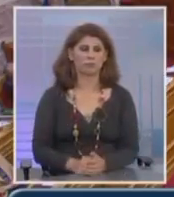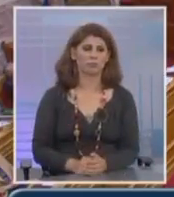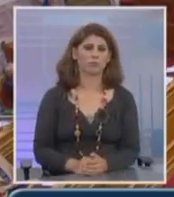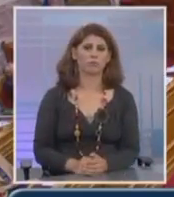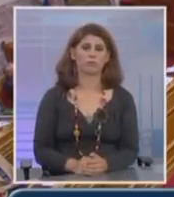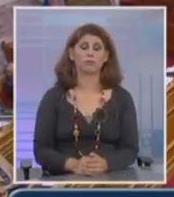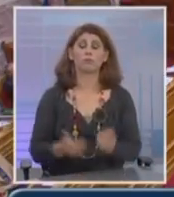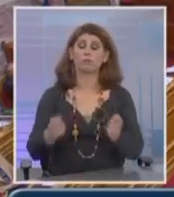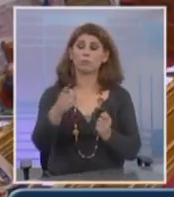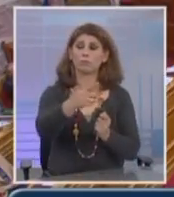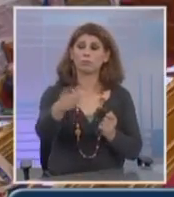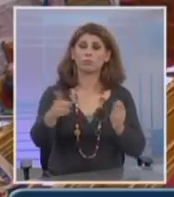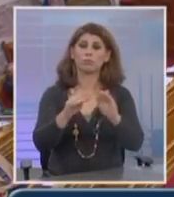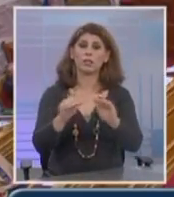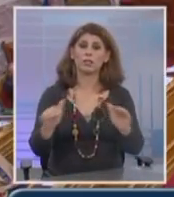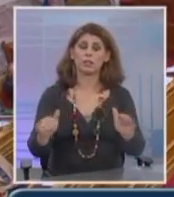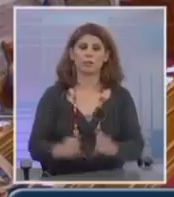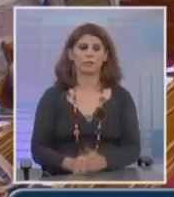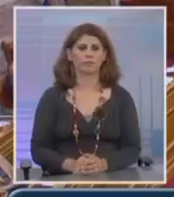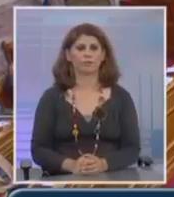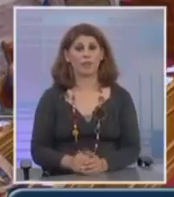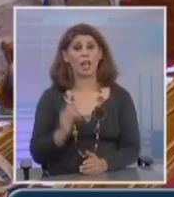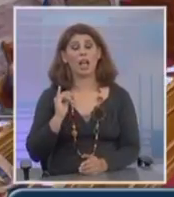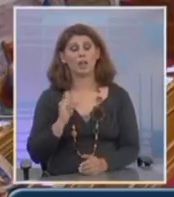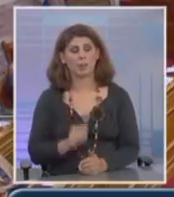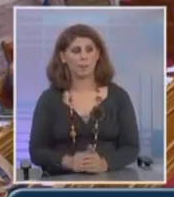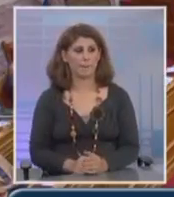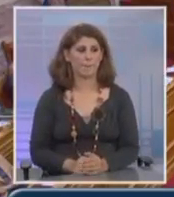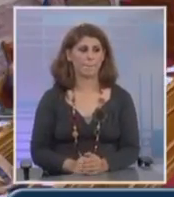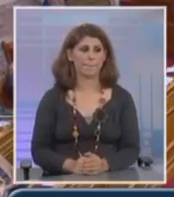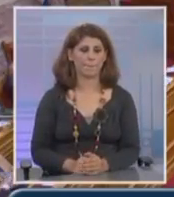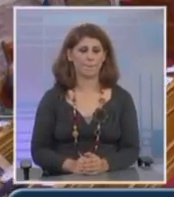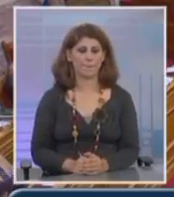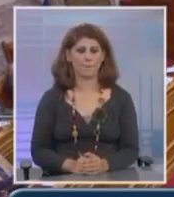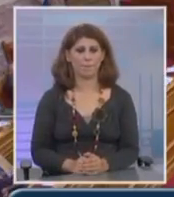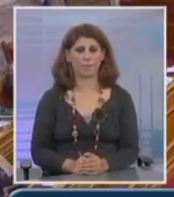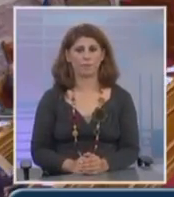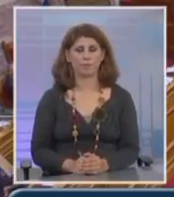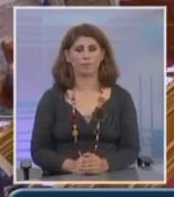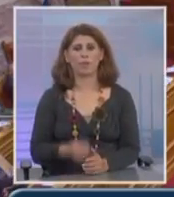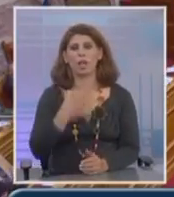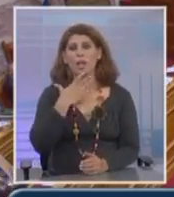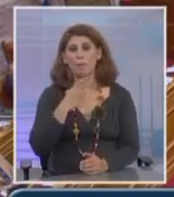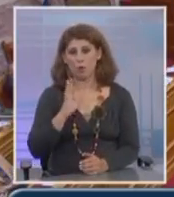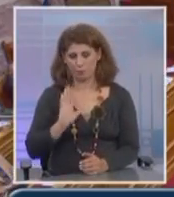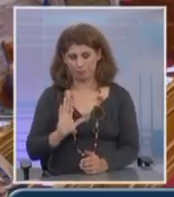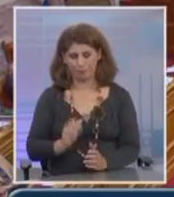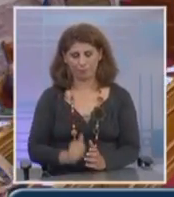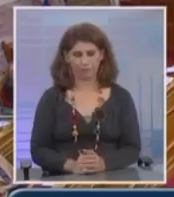Κάντε ησυχία. Και ακόμα δεν μπήκαμε. Κάντε ησυχία. Λοιπόν.